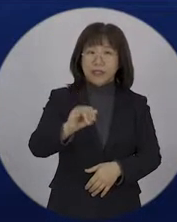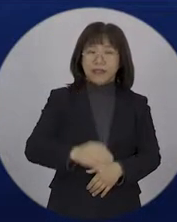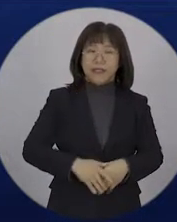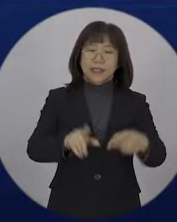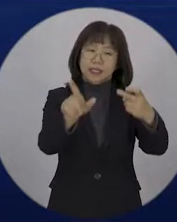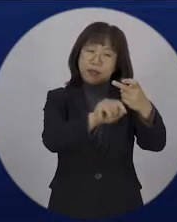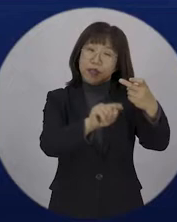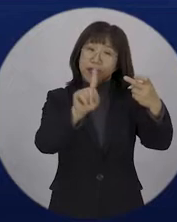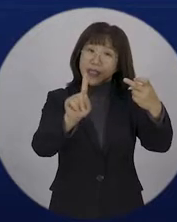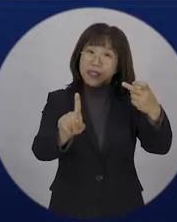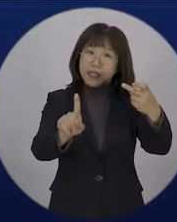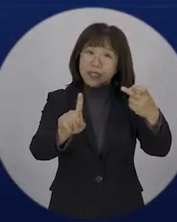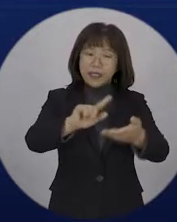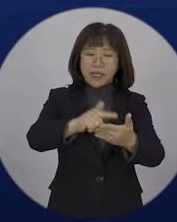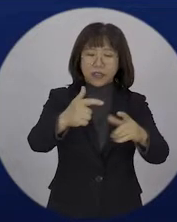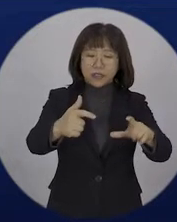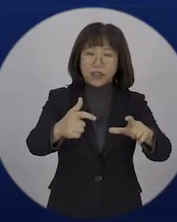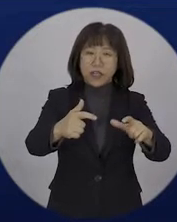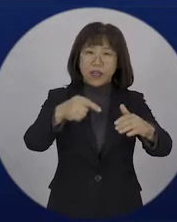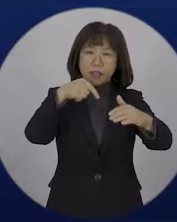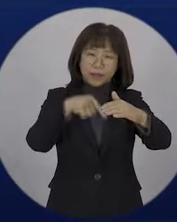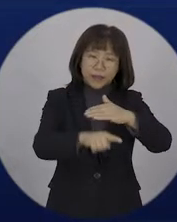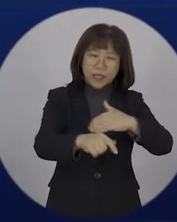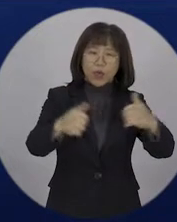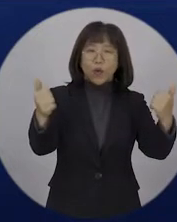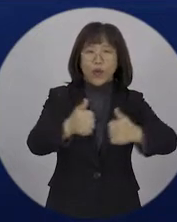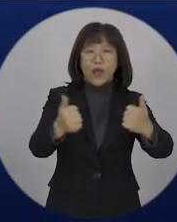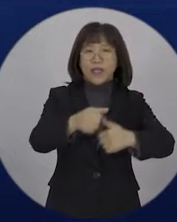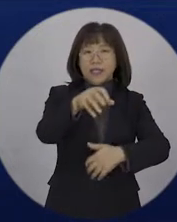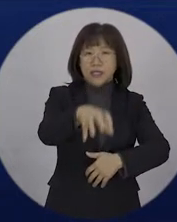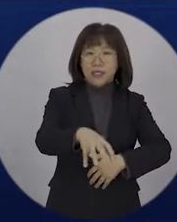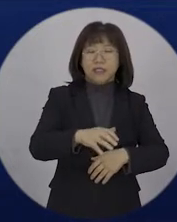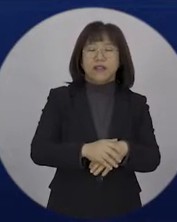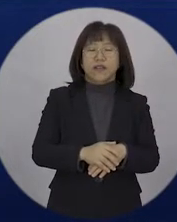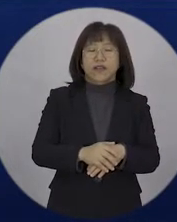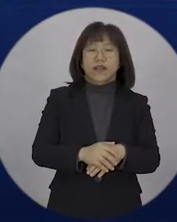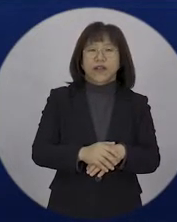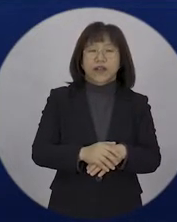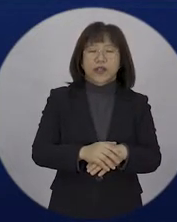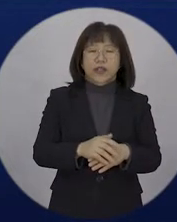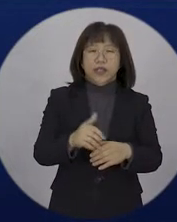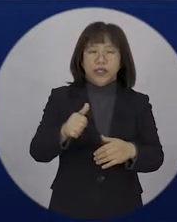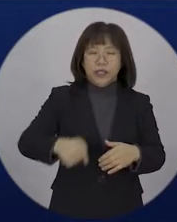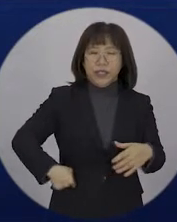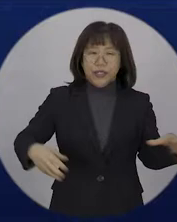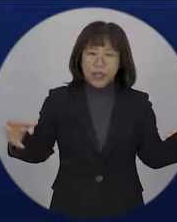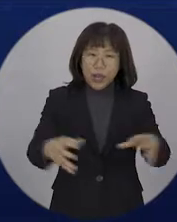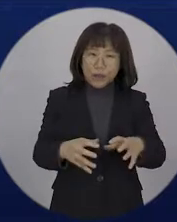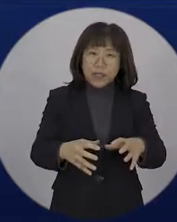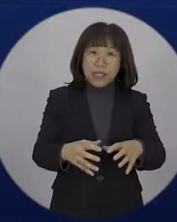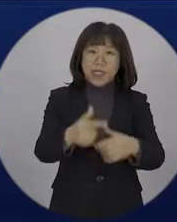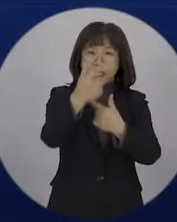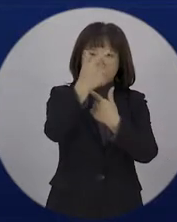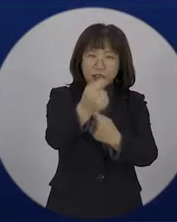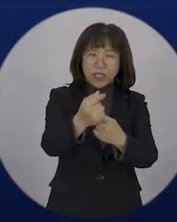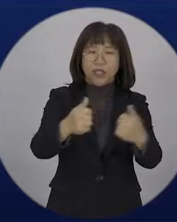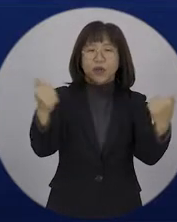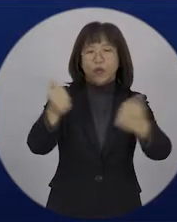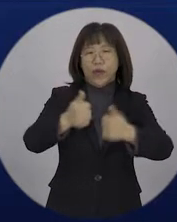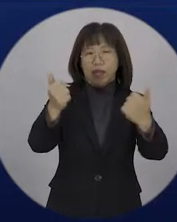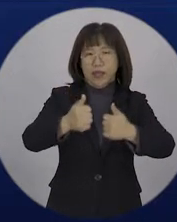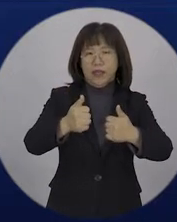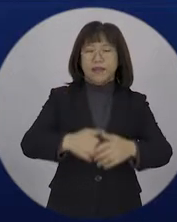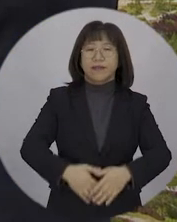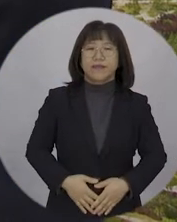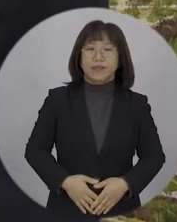지난 12월 1일 강서구청 대회의실에서 2021년 제4차 강서구 협치회의 정기회의가 열렸습니다.